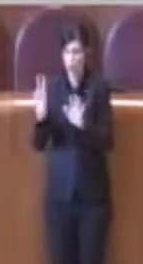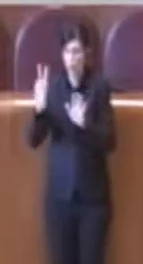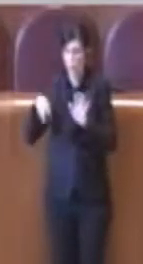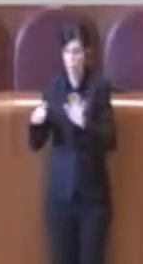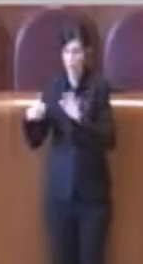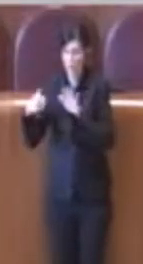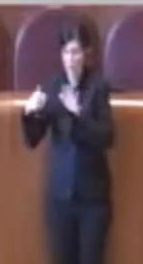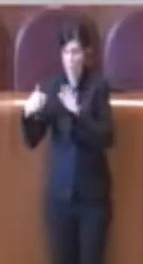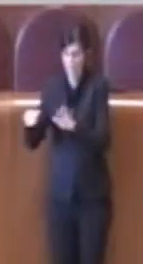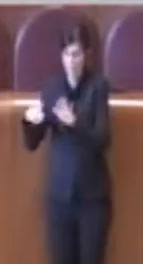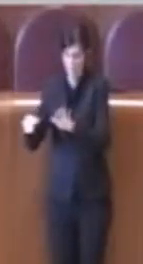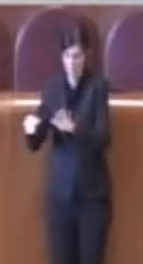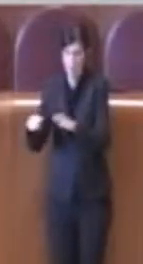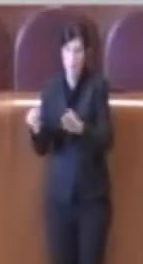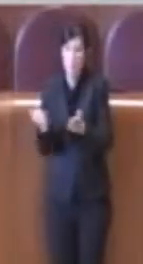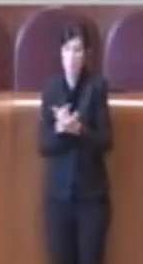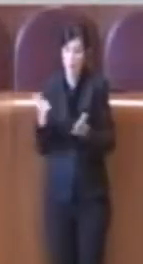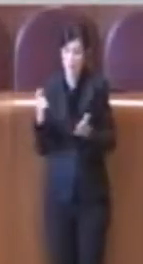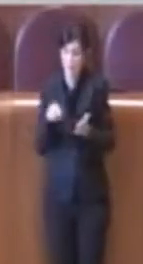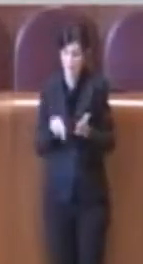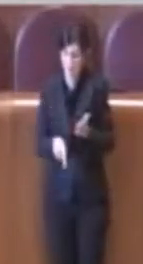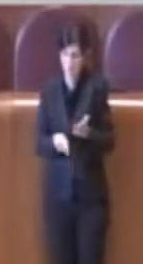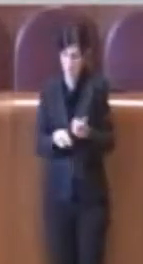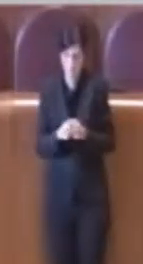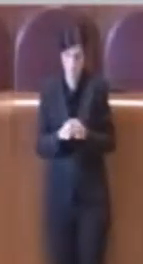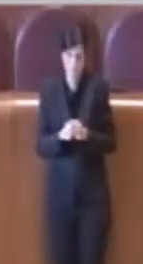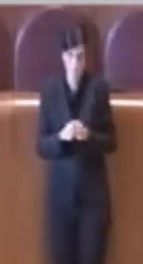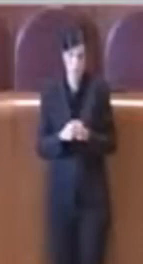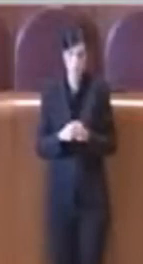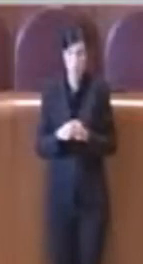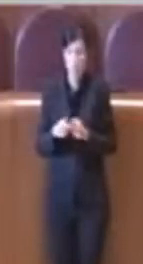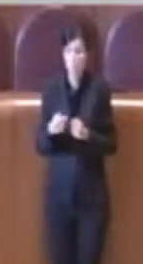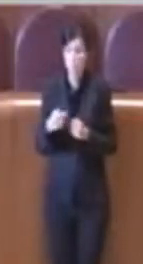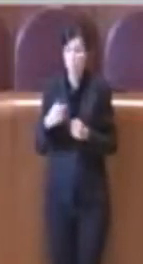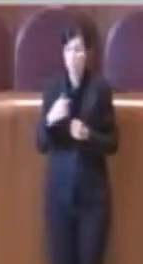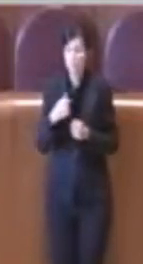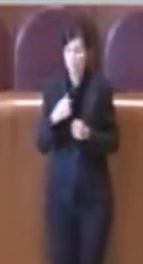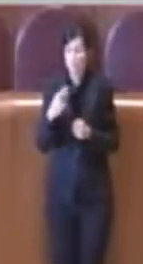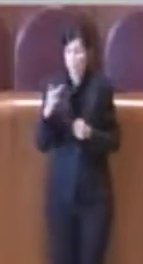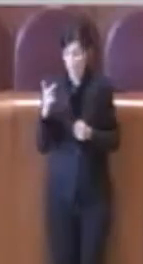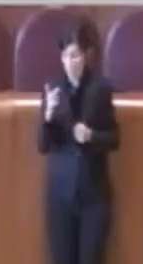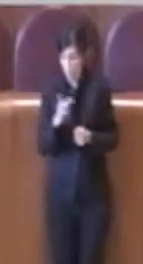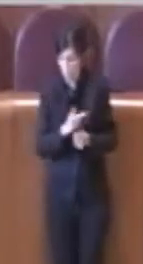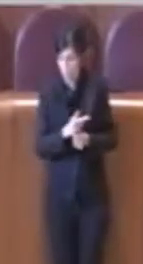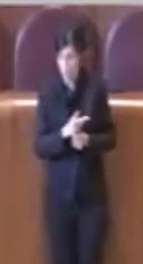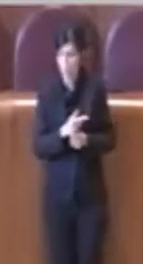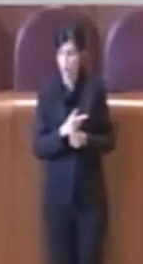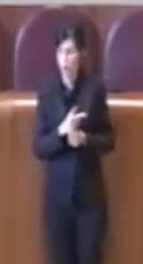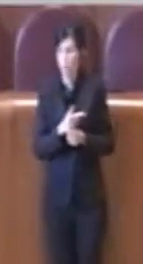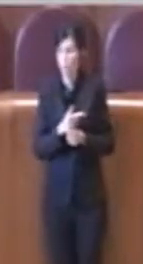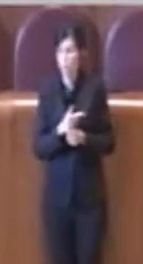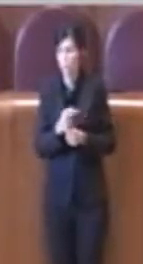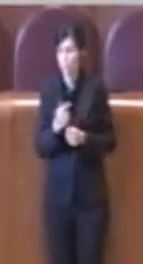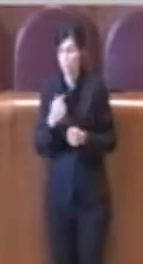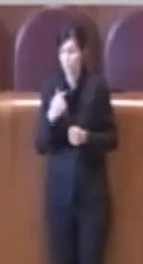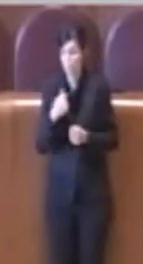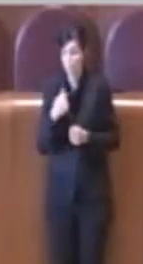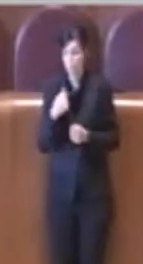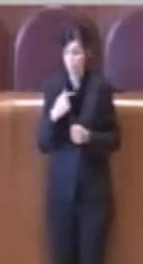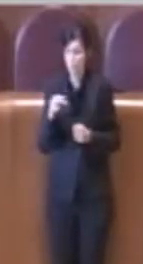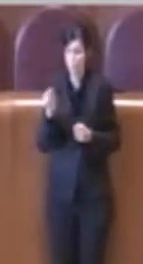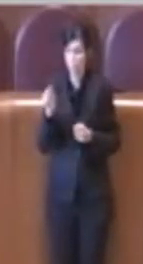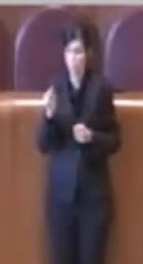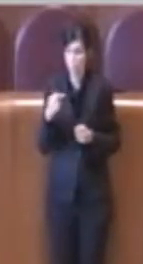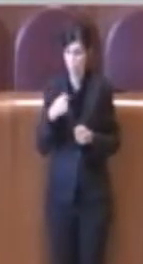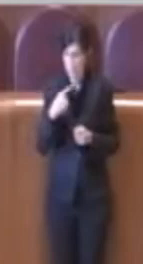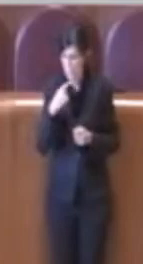qualcosa di importante. Pur tuttavia, e naturalmente anticipando il voto